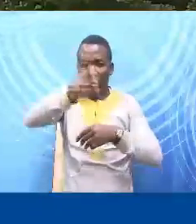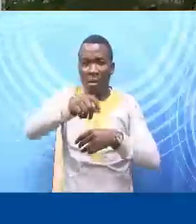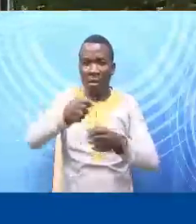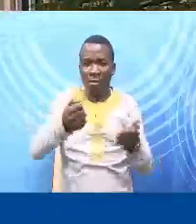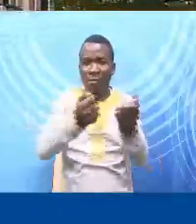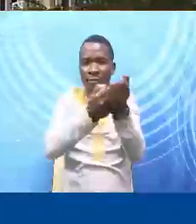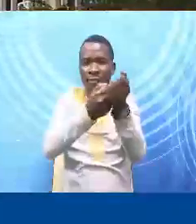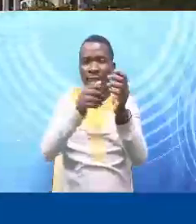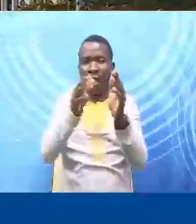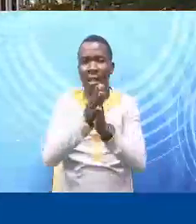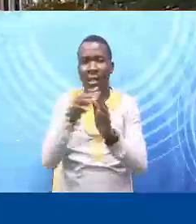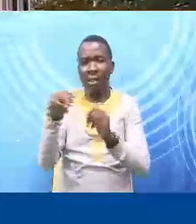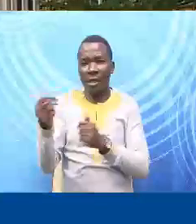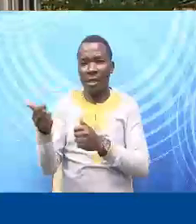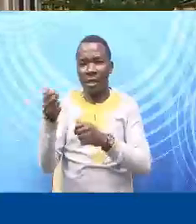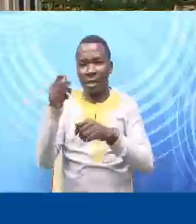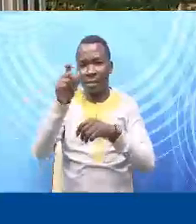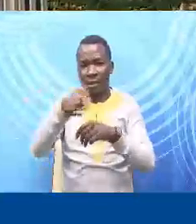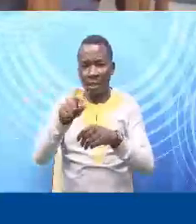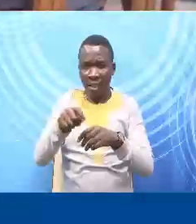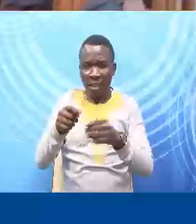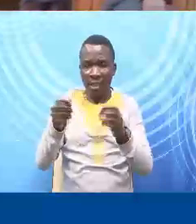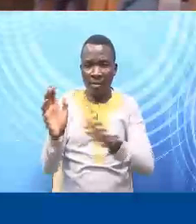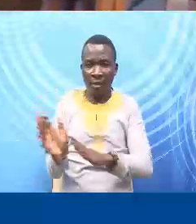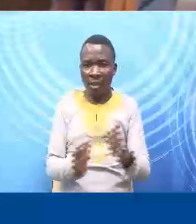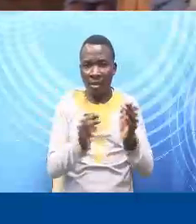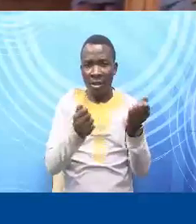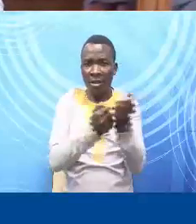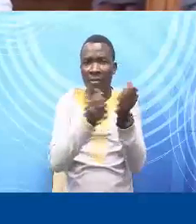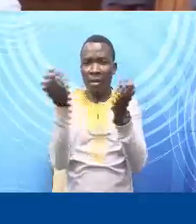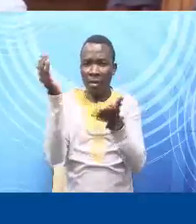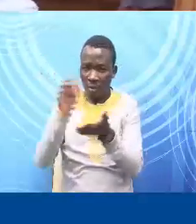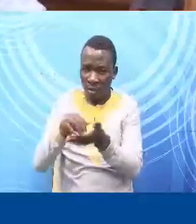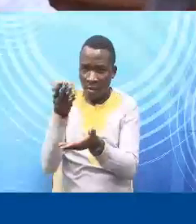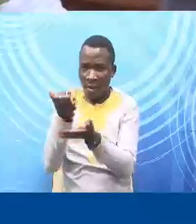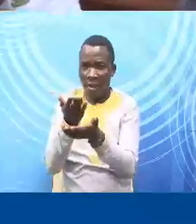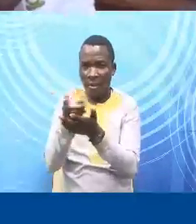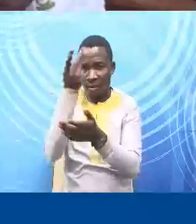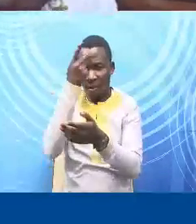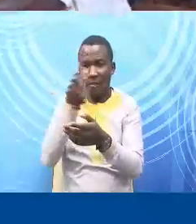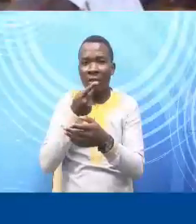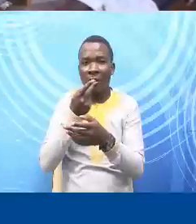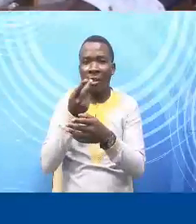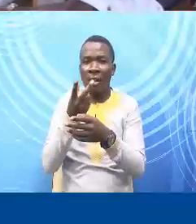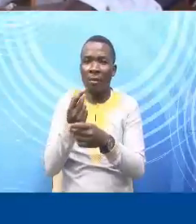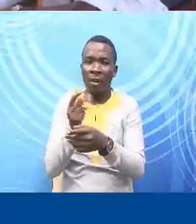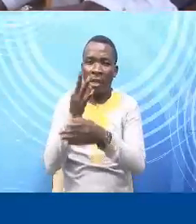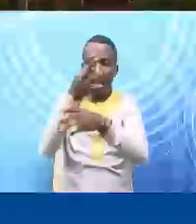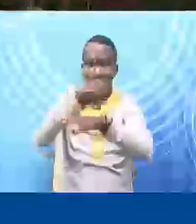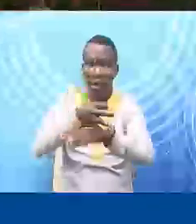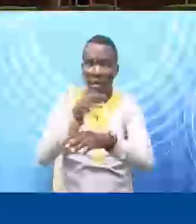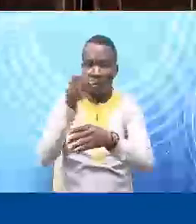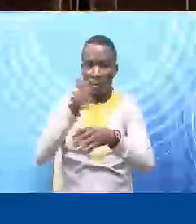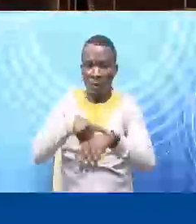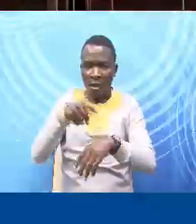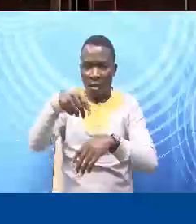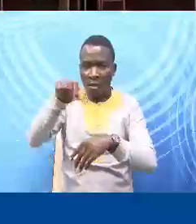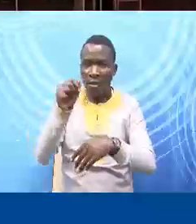kunganirwa ndetse n'ibyagenewe inyunganizi ariko bikaka ababyeyi andi mafaranga arengaho mu gihe nabo bavuga yuko ubushobozi ntabwo